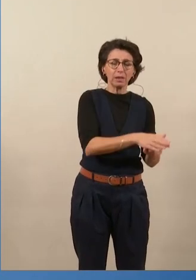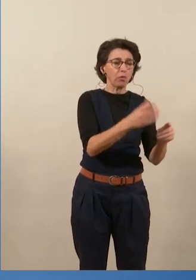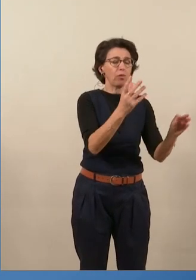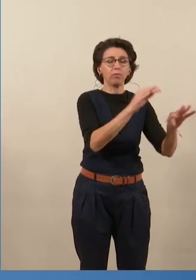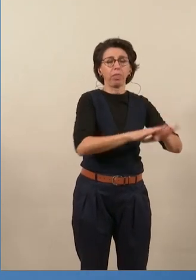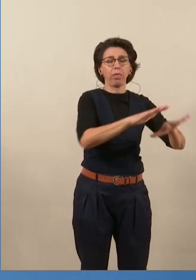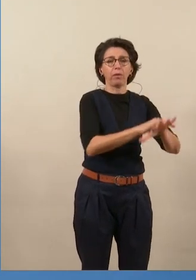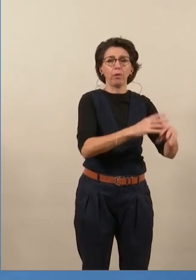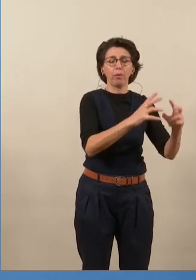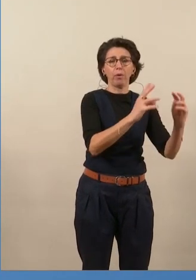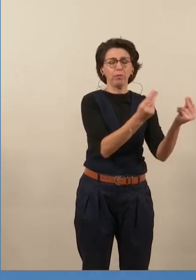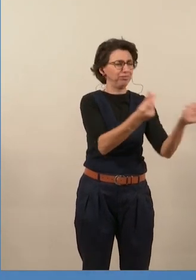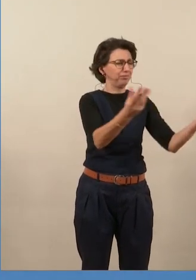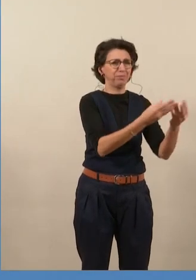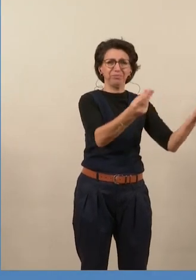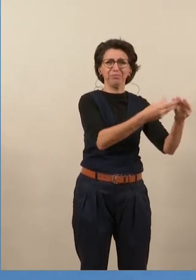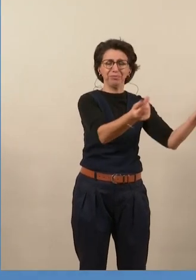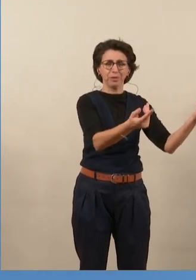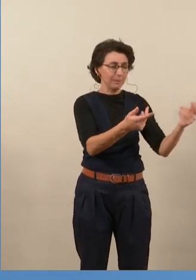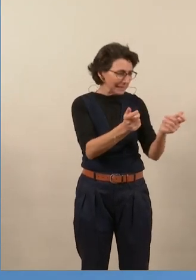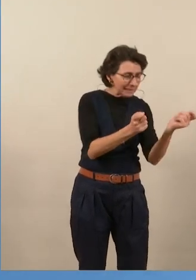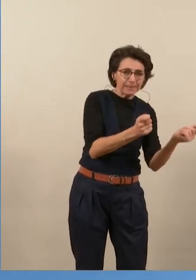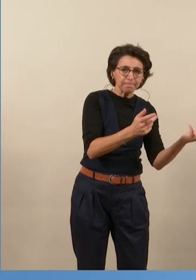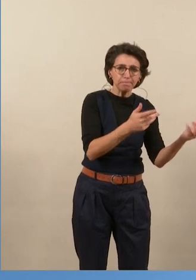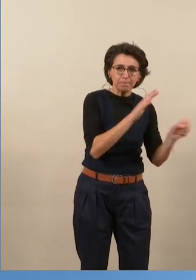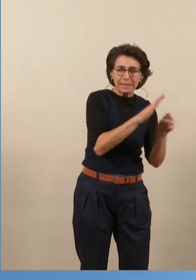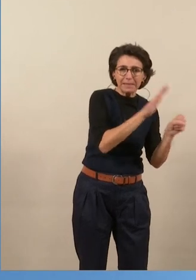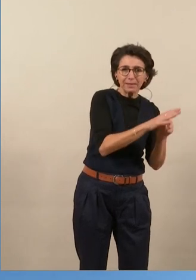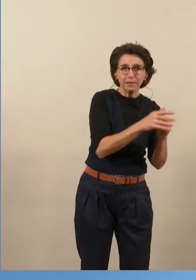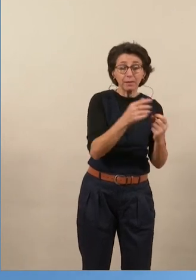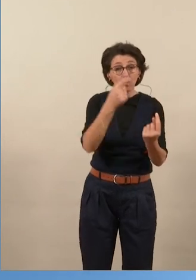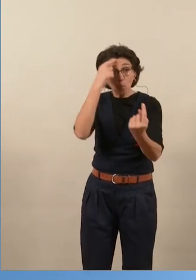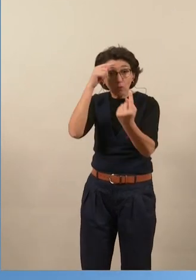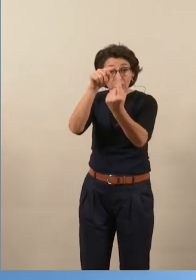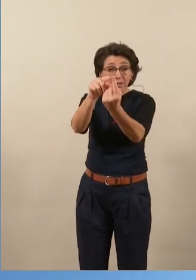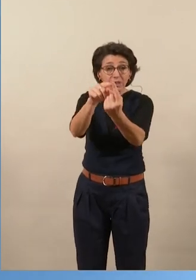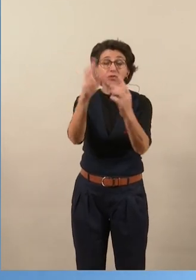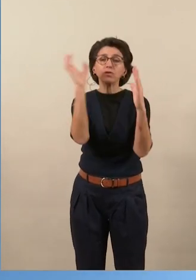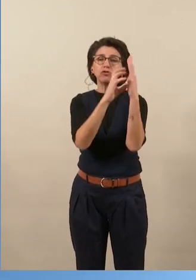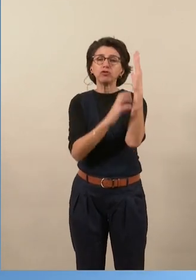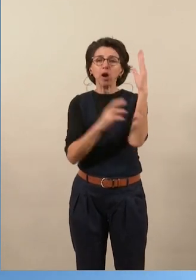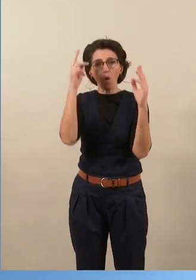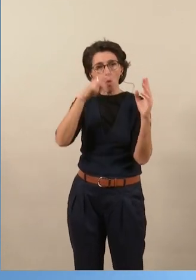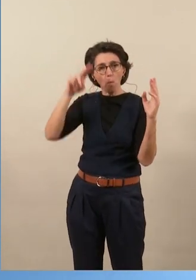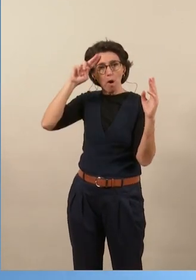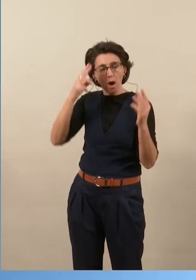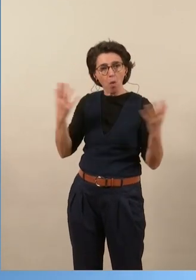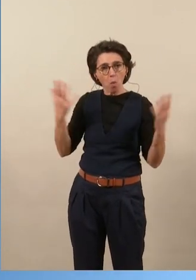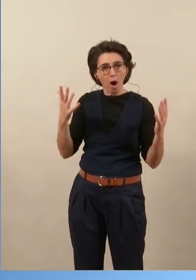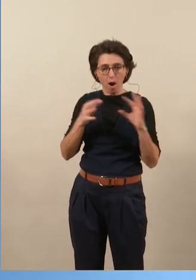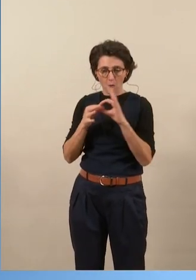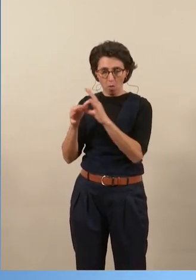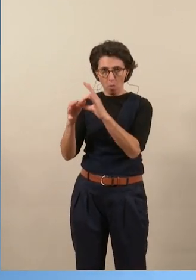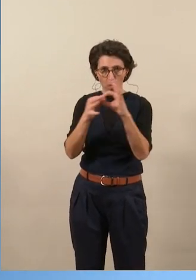et donc pas traité au bon niveau d'attention je vous rappelle que l'objet de la Charte européenne c'est inciter les collectivités à